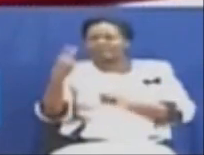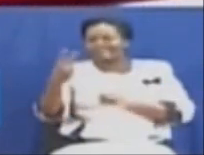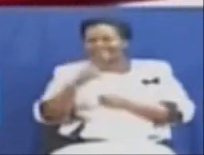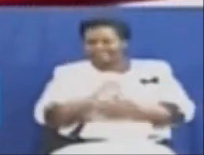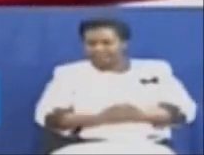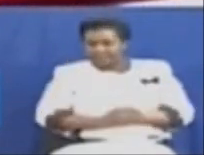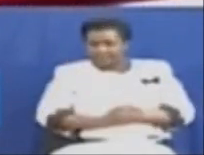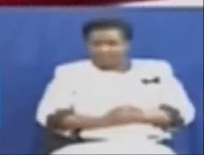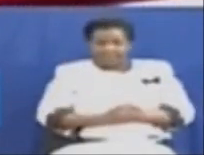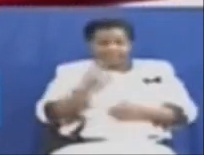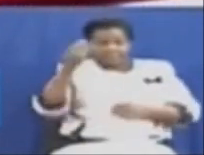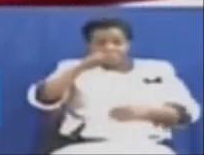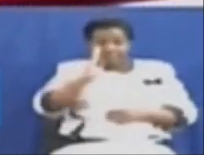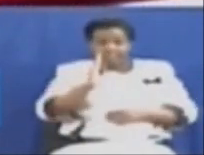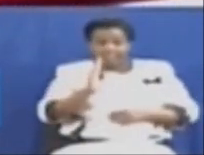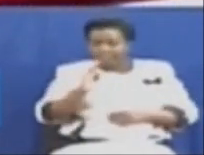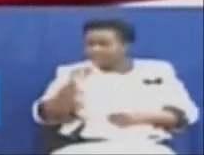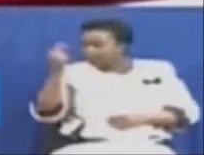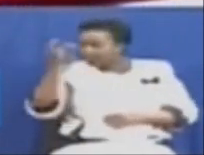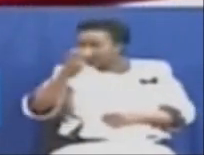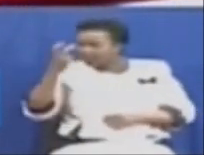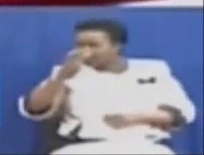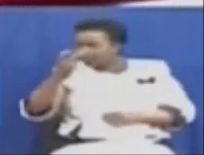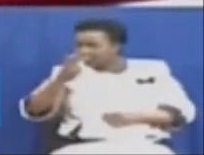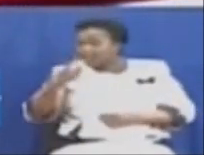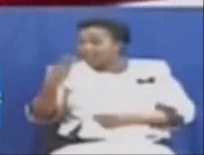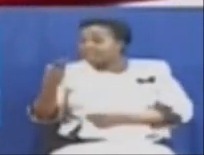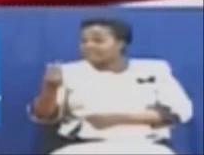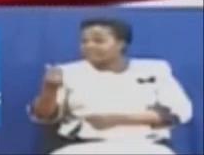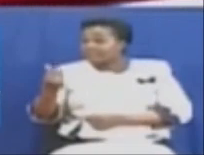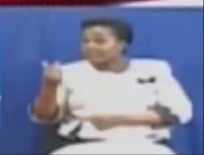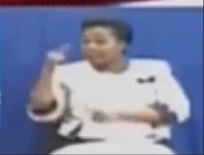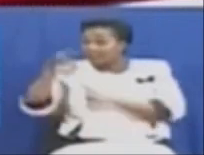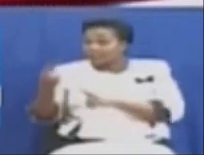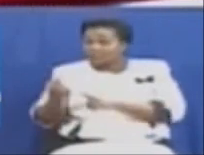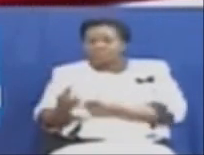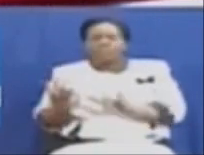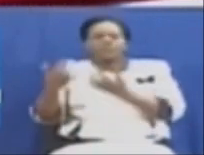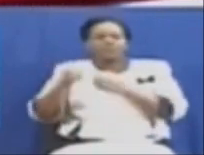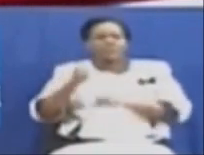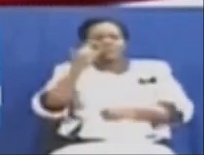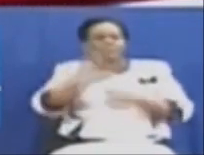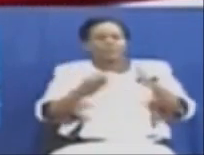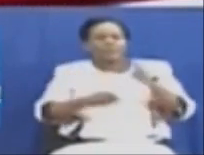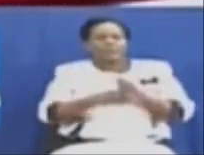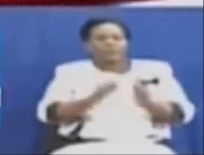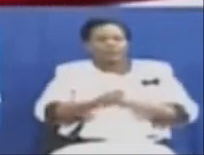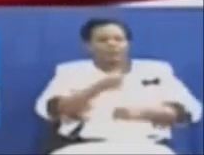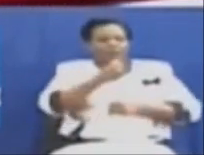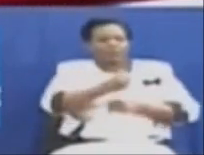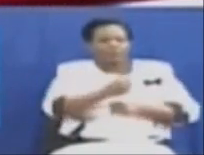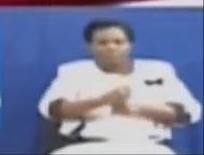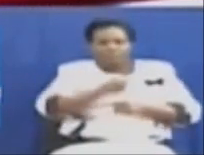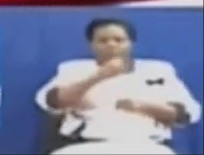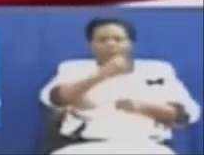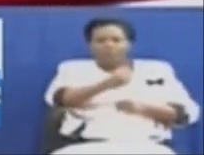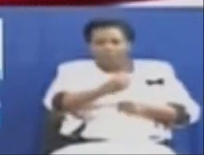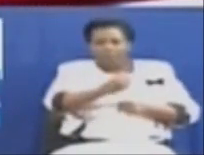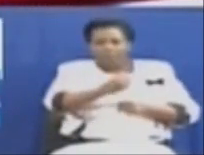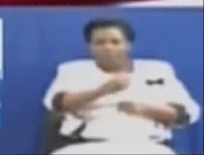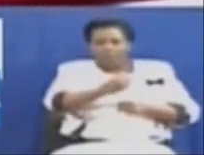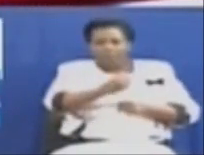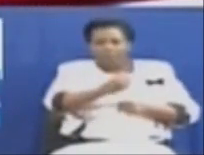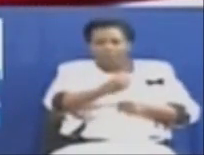barabara ya Ngarashi? Swali hilo linajibiwa na Naibu Waziri wa TAMISEMI Josephat Kandege. Kwa niaba ya Waziri wa Nchi, Ofisi ya